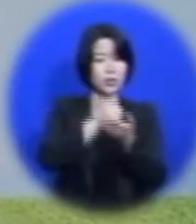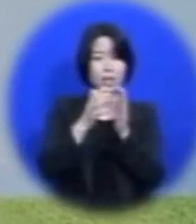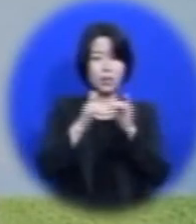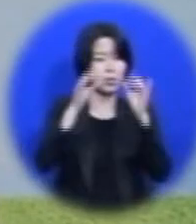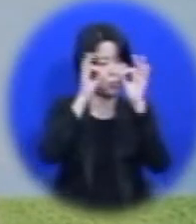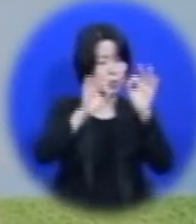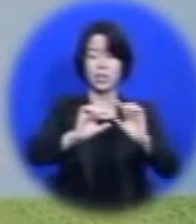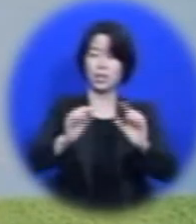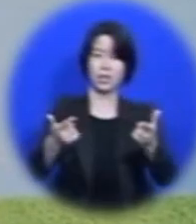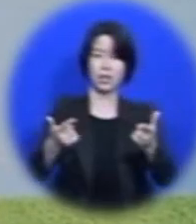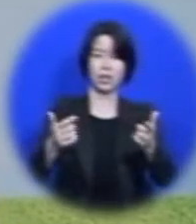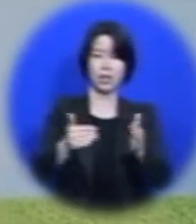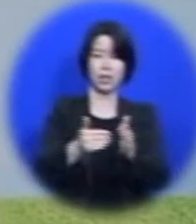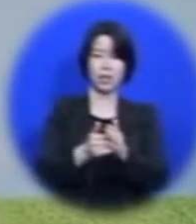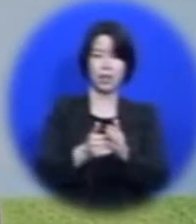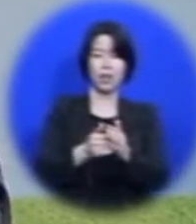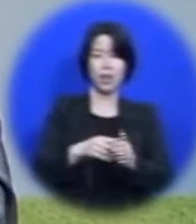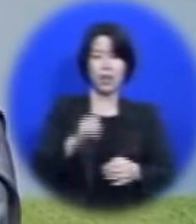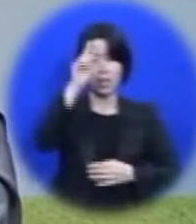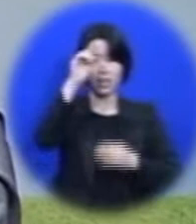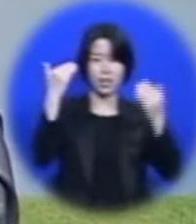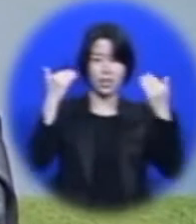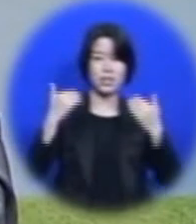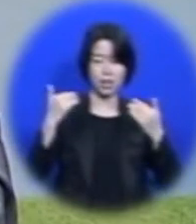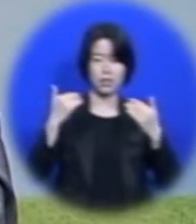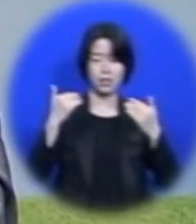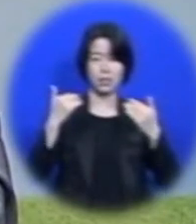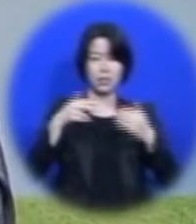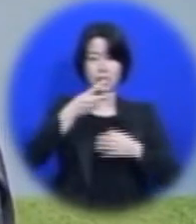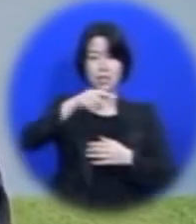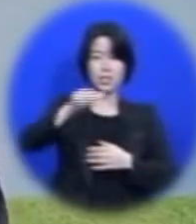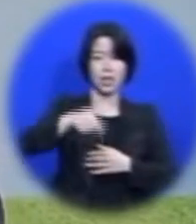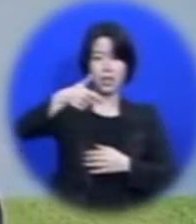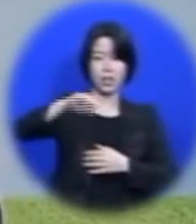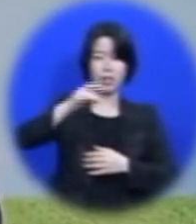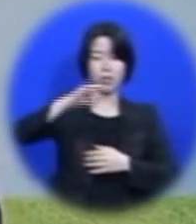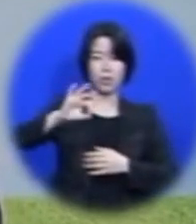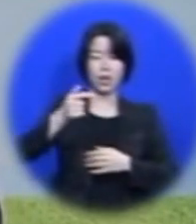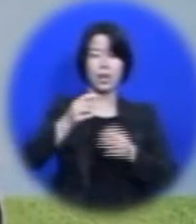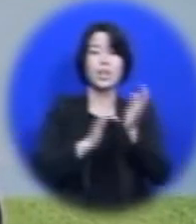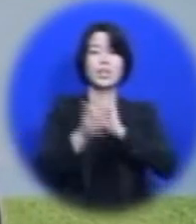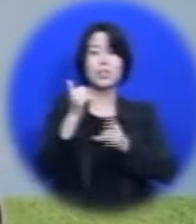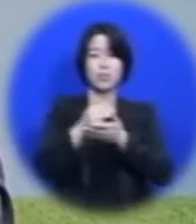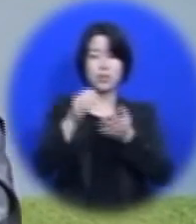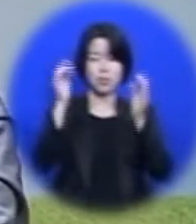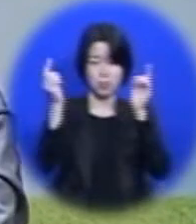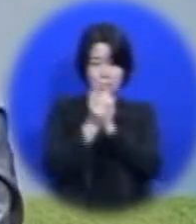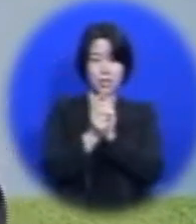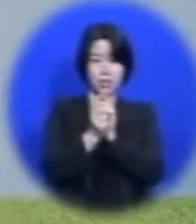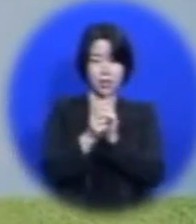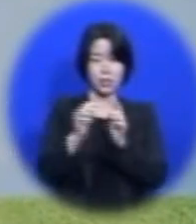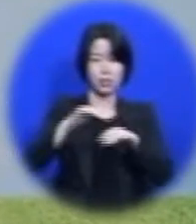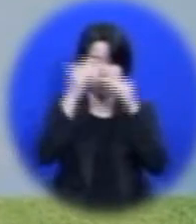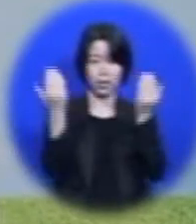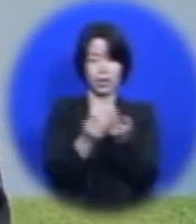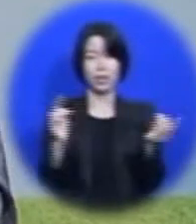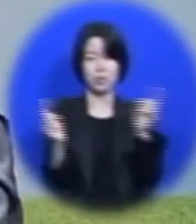않겠다. 삭개오가 그 예수님 만났잖아요. 그리고 뒤집어졌잖아요. 사람들은 다